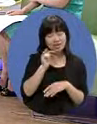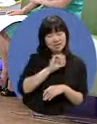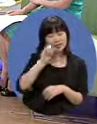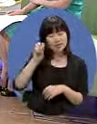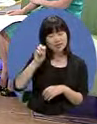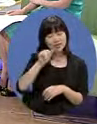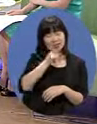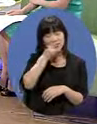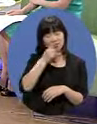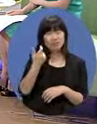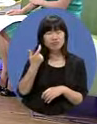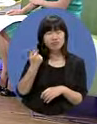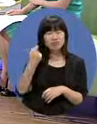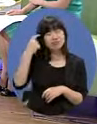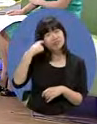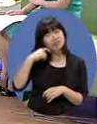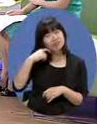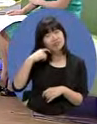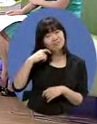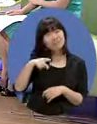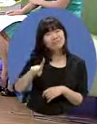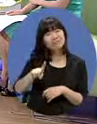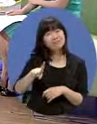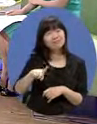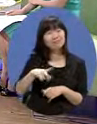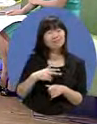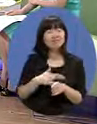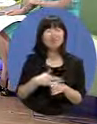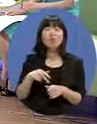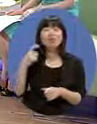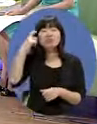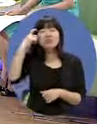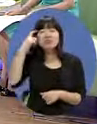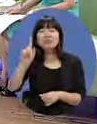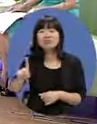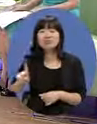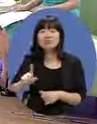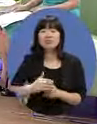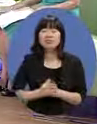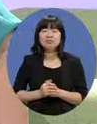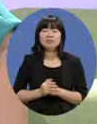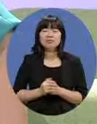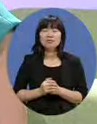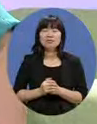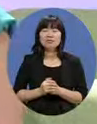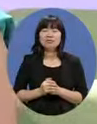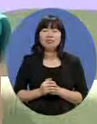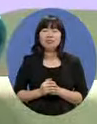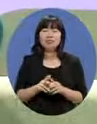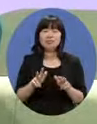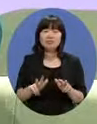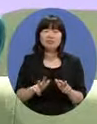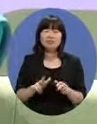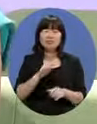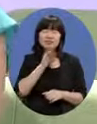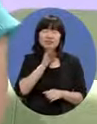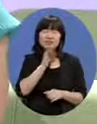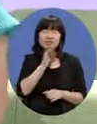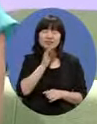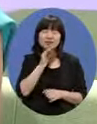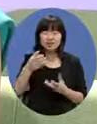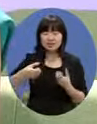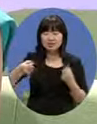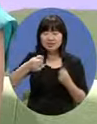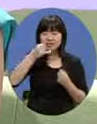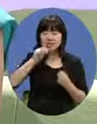하고 그랬었던 것 같은데 선생님은 어떻게 보셨어요? 그렇죠. 또 이게 참 극과